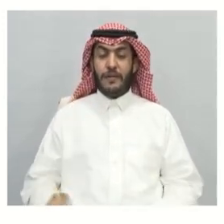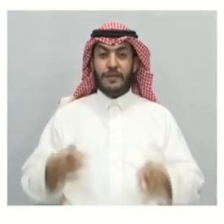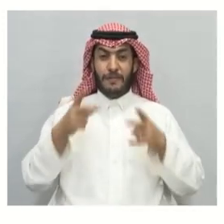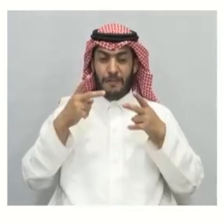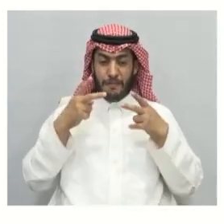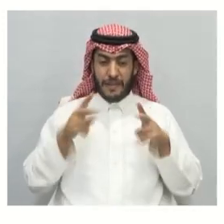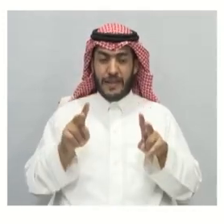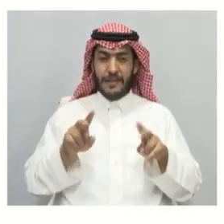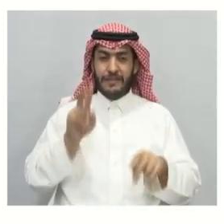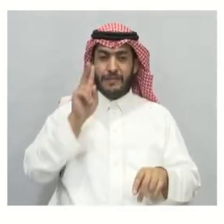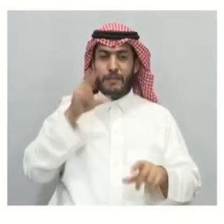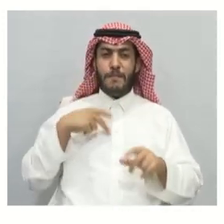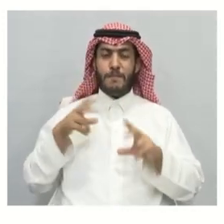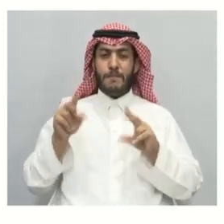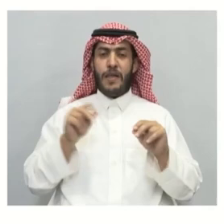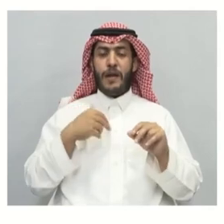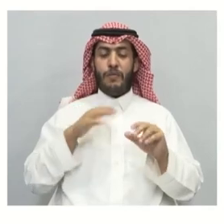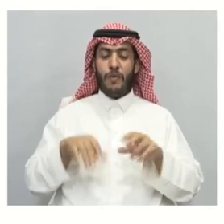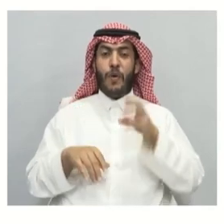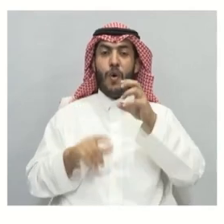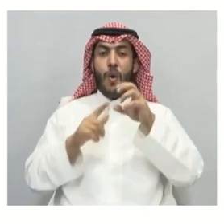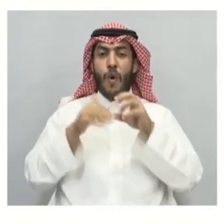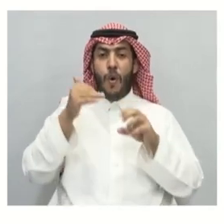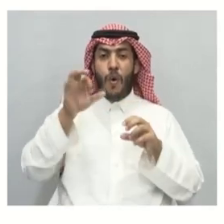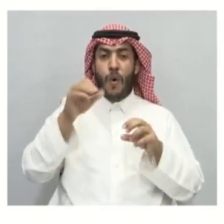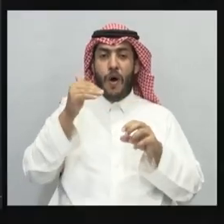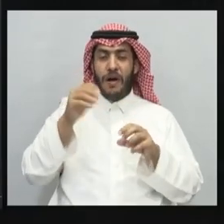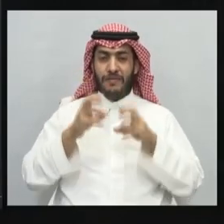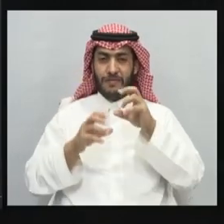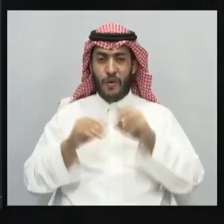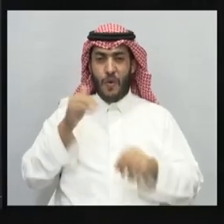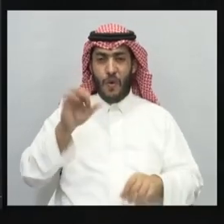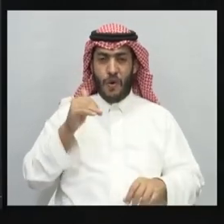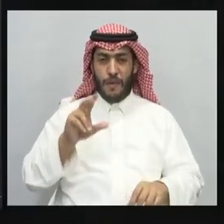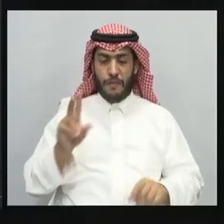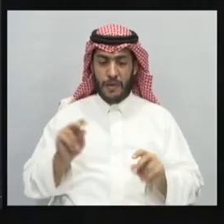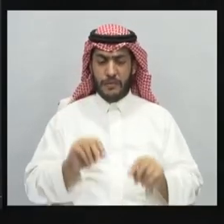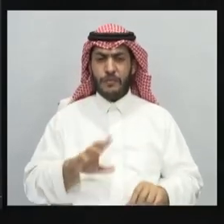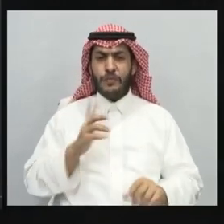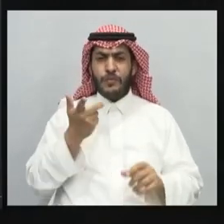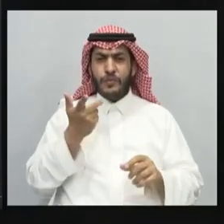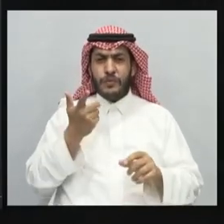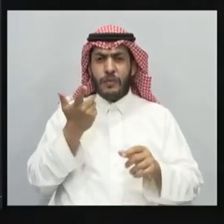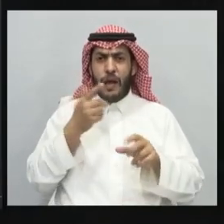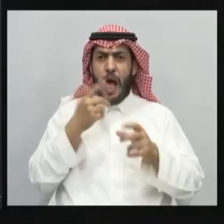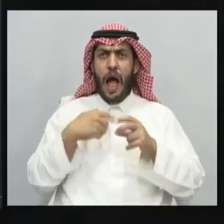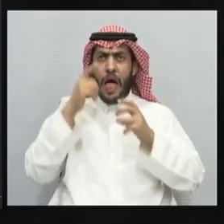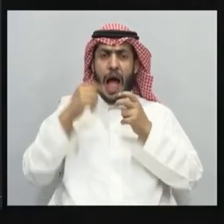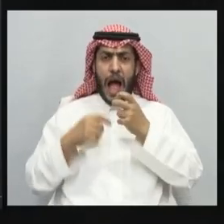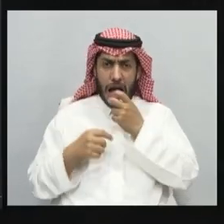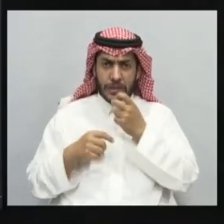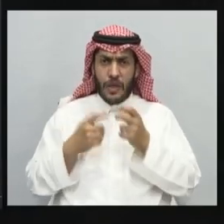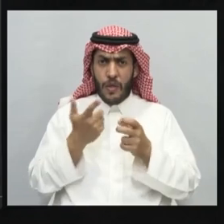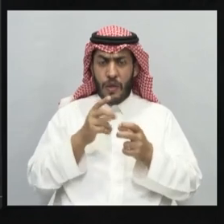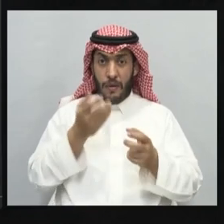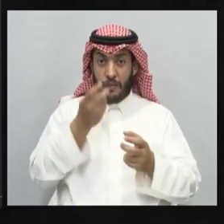شباب لو لديك حبه خوخ لو لديك حبه خوخ ايش اللي يحدث عند ضمك لهذه الحبه